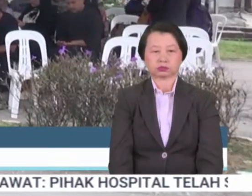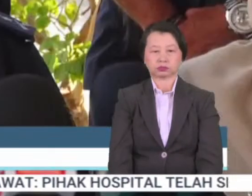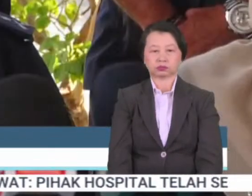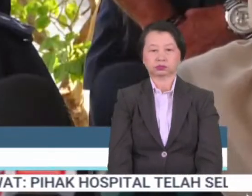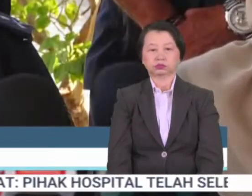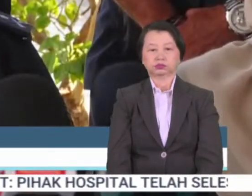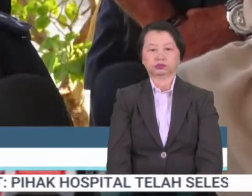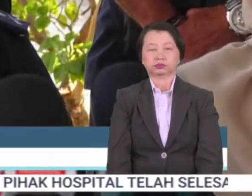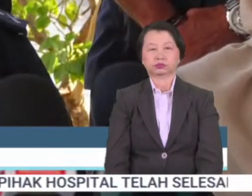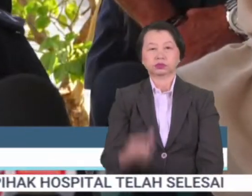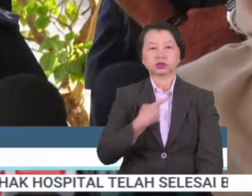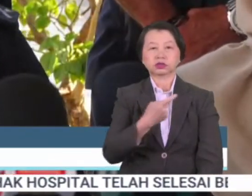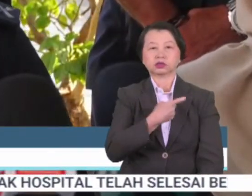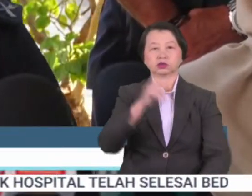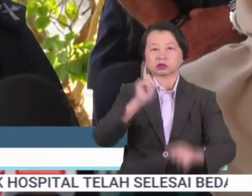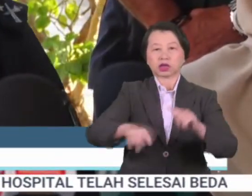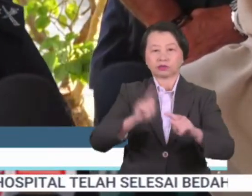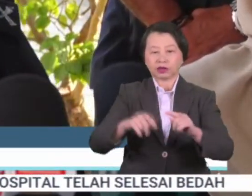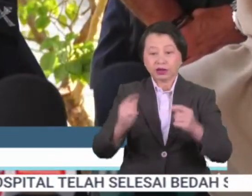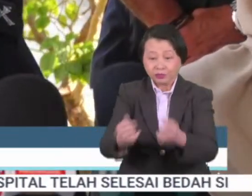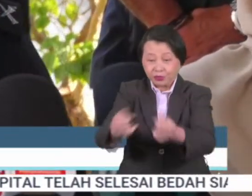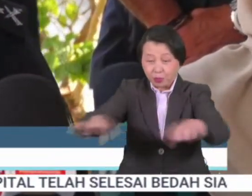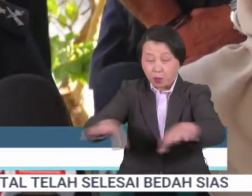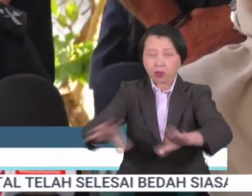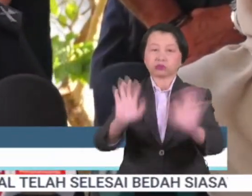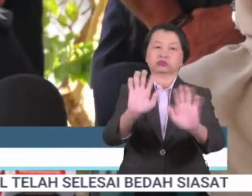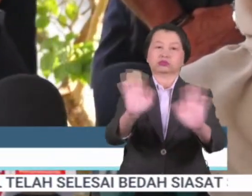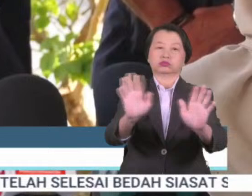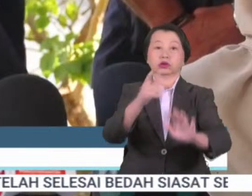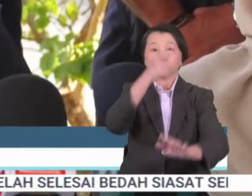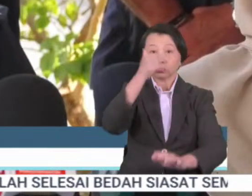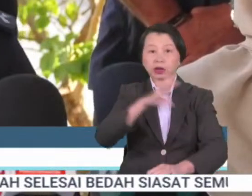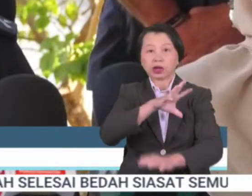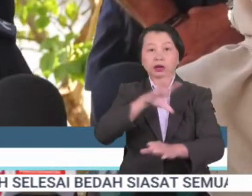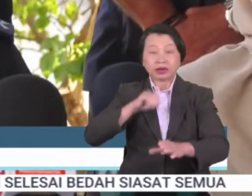sensitif kita tak bolehgesges sebab